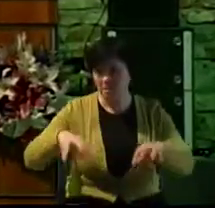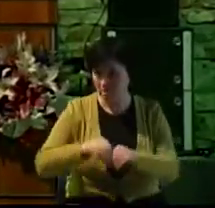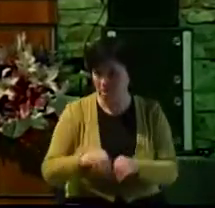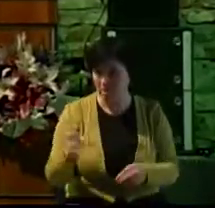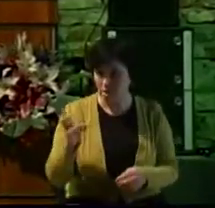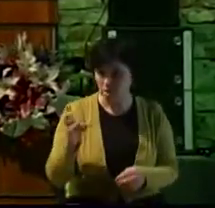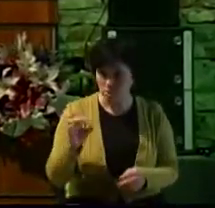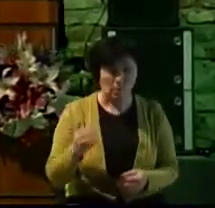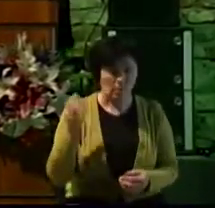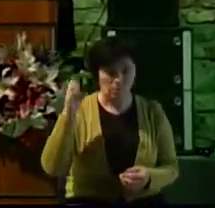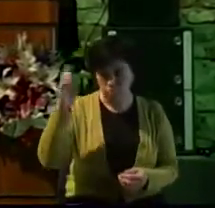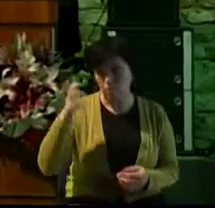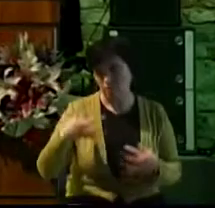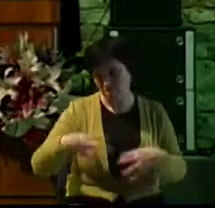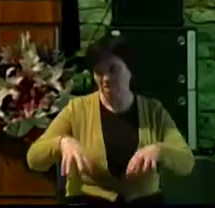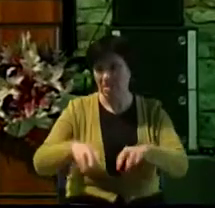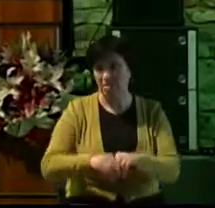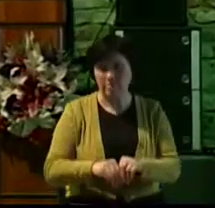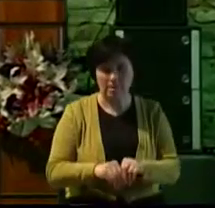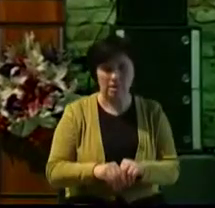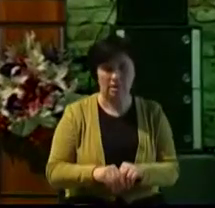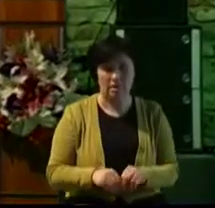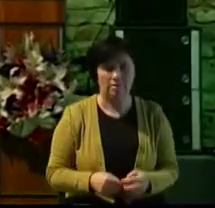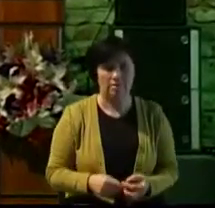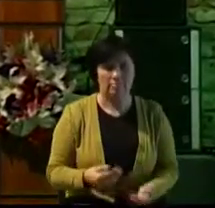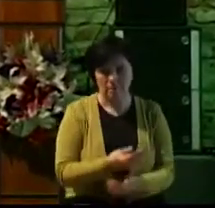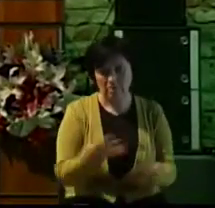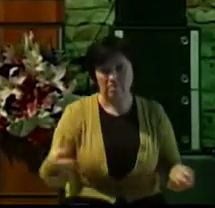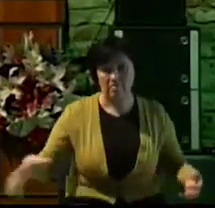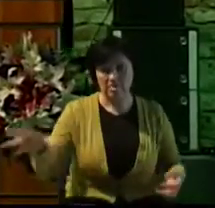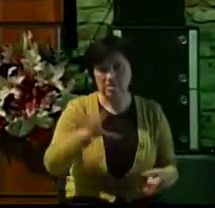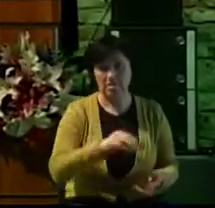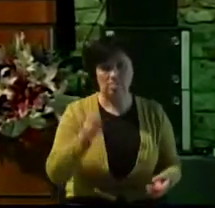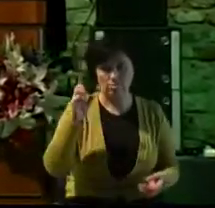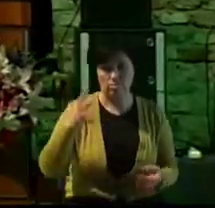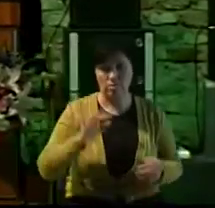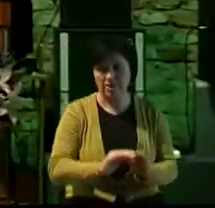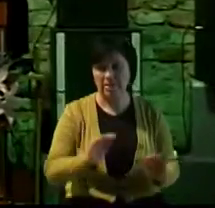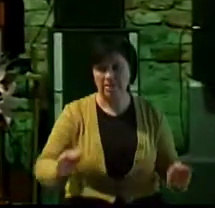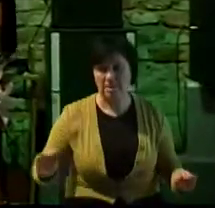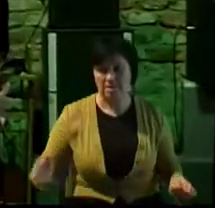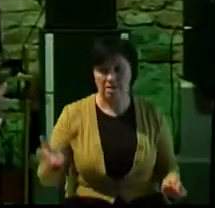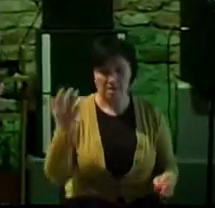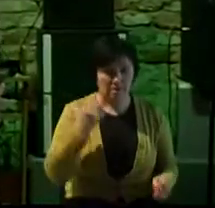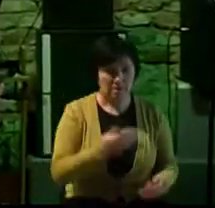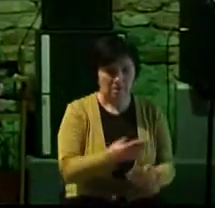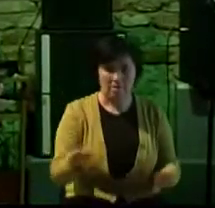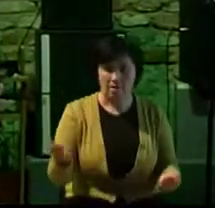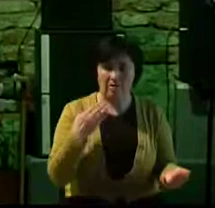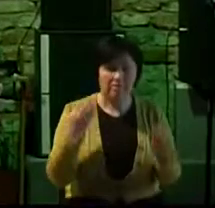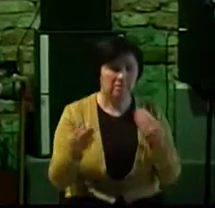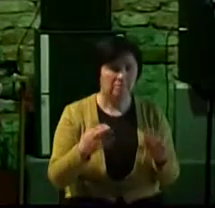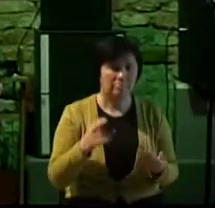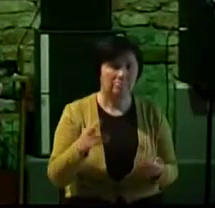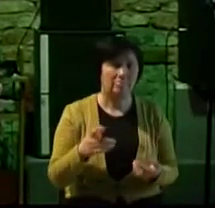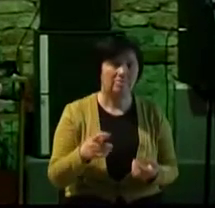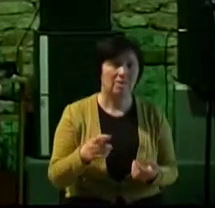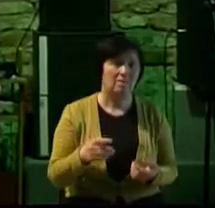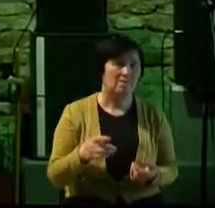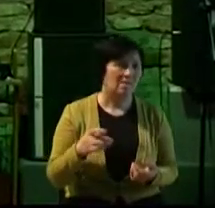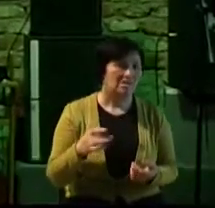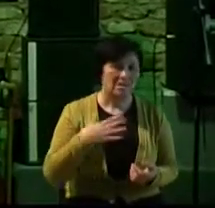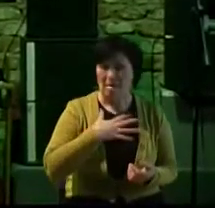соединены Божьей семье. Мы все являемся Божьими детьми, и когда мы говорим с кем-то на не очень